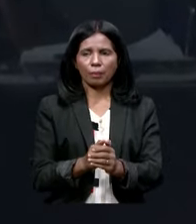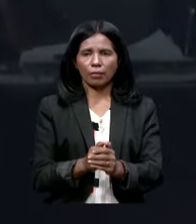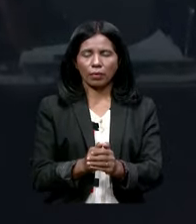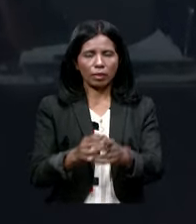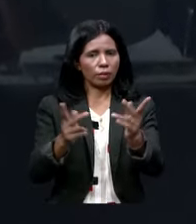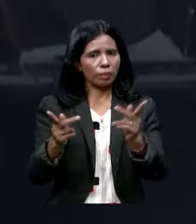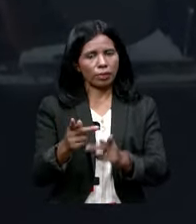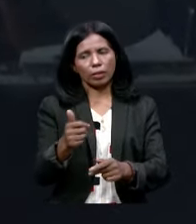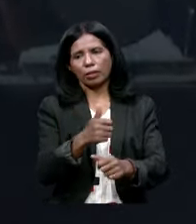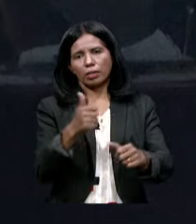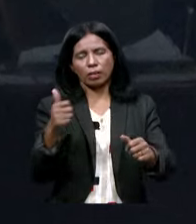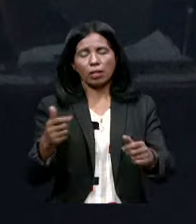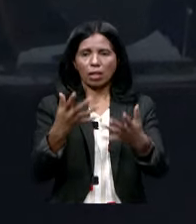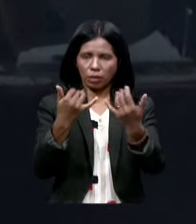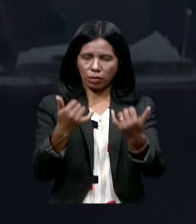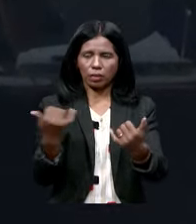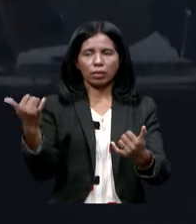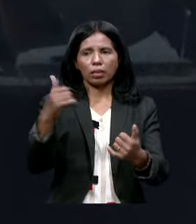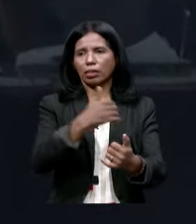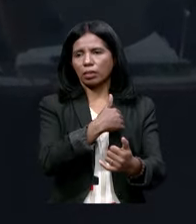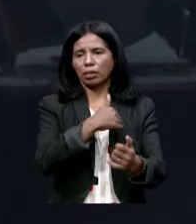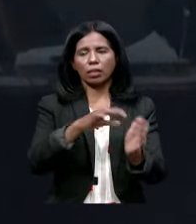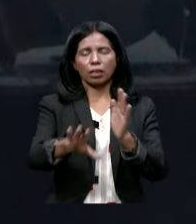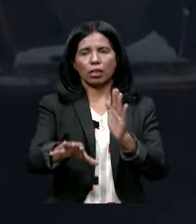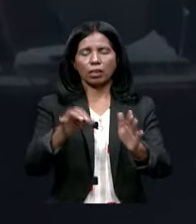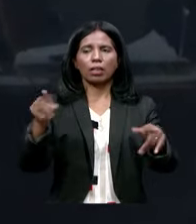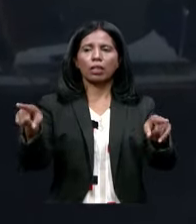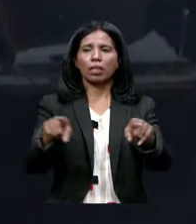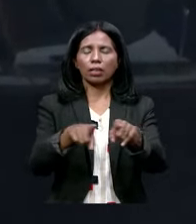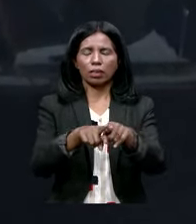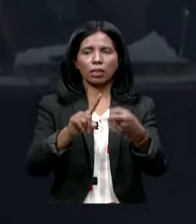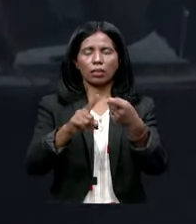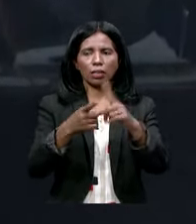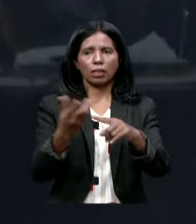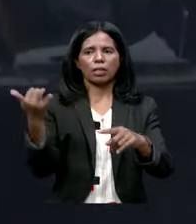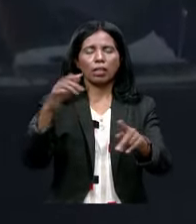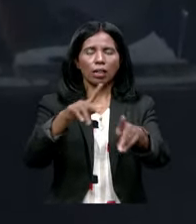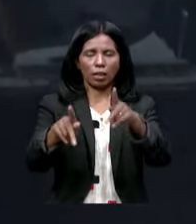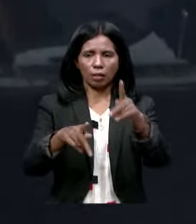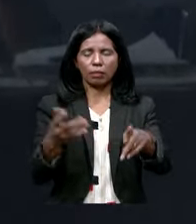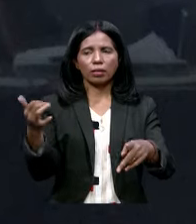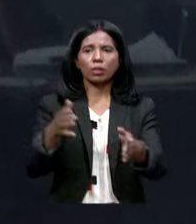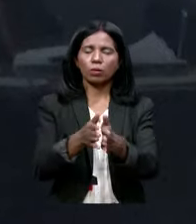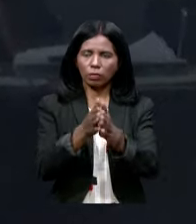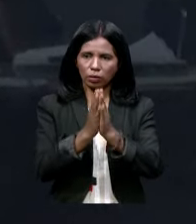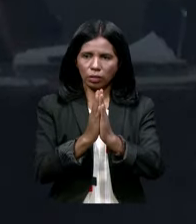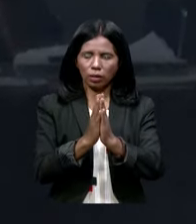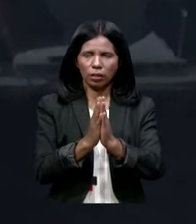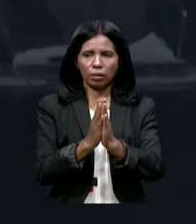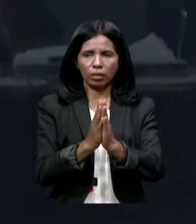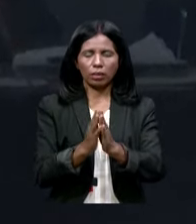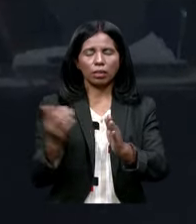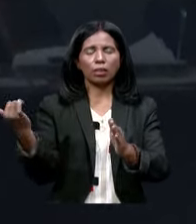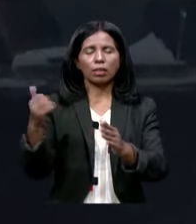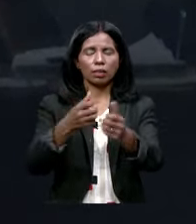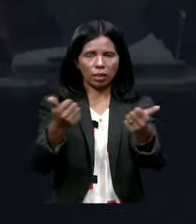balu agora dau sirau ketan ane samos malu kuan sene itani kumda sira usu katak iha amnia are sirau